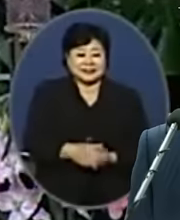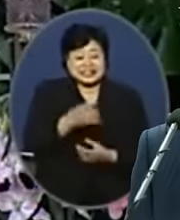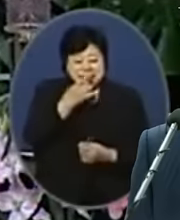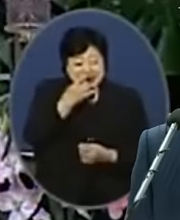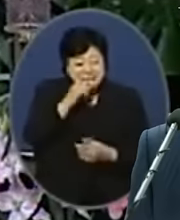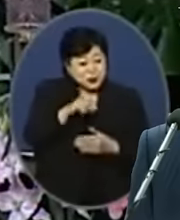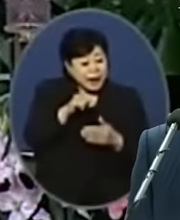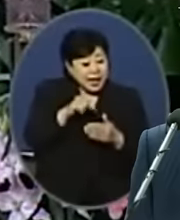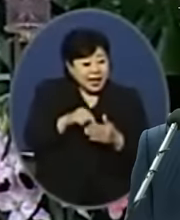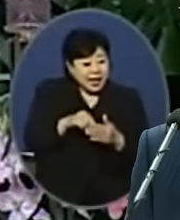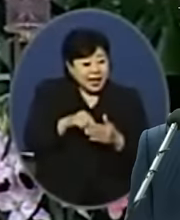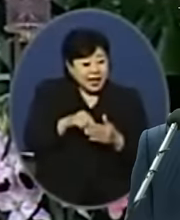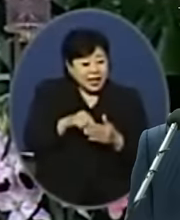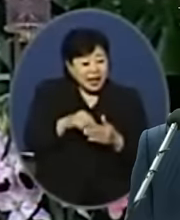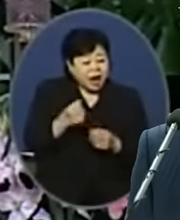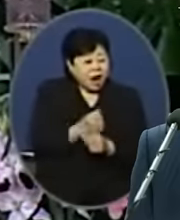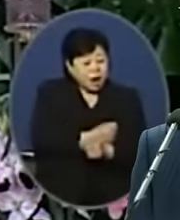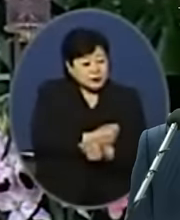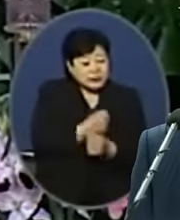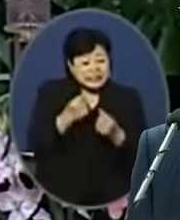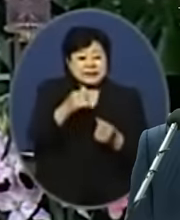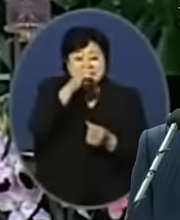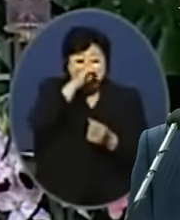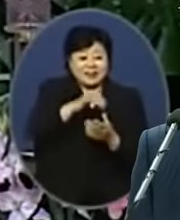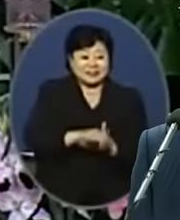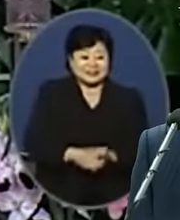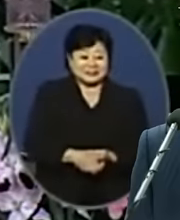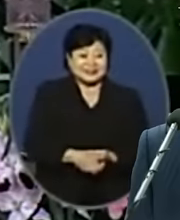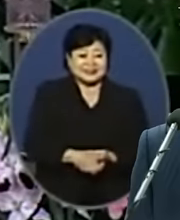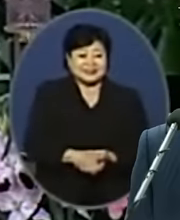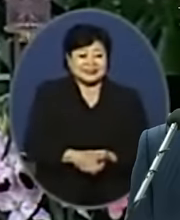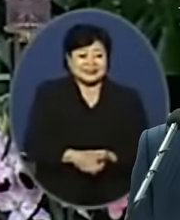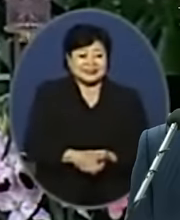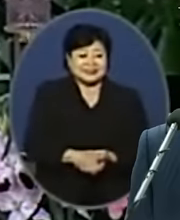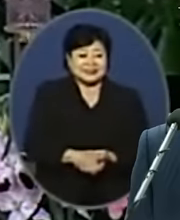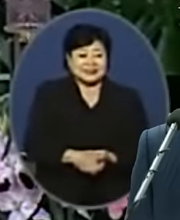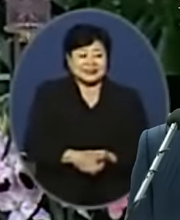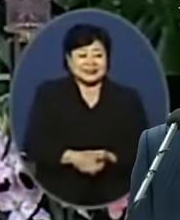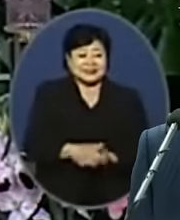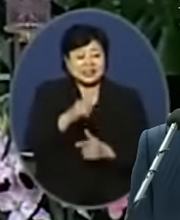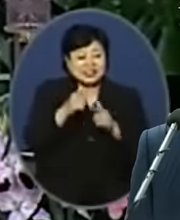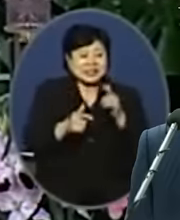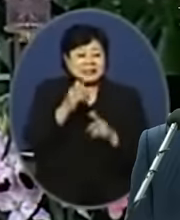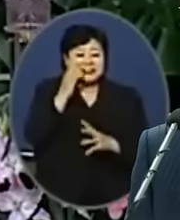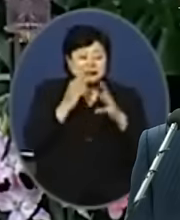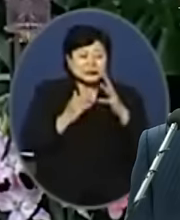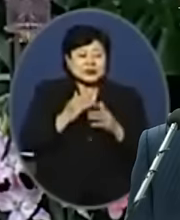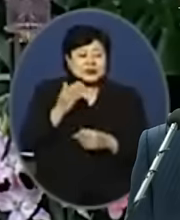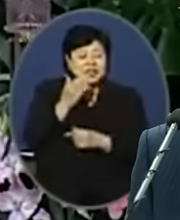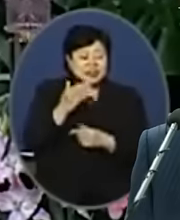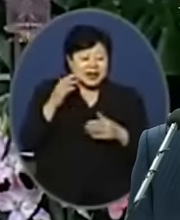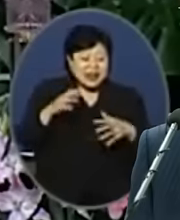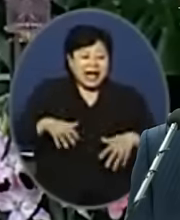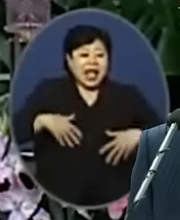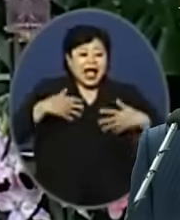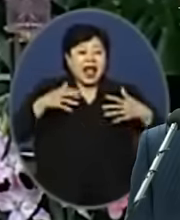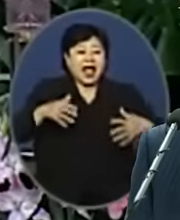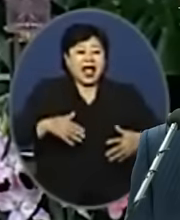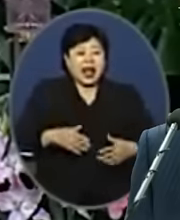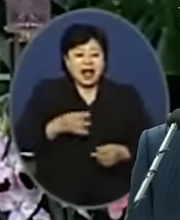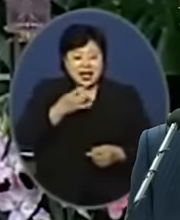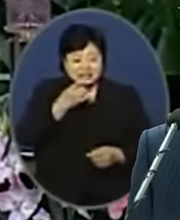씨앗 속에는 엄청난 힘이 들어 있습니다. 식물은 가을에 씨앗을 만들어 겨울을